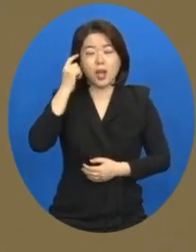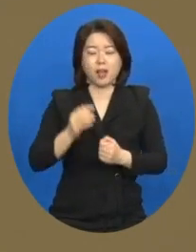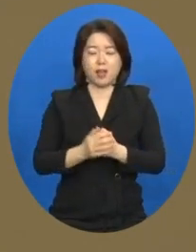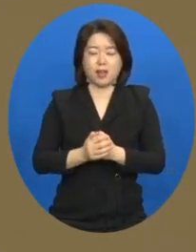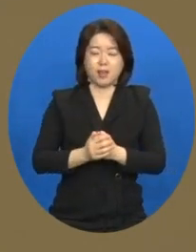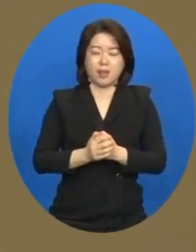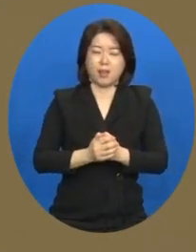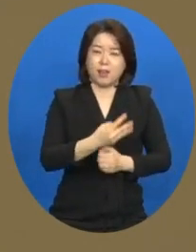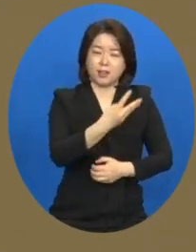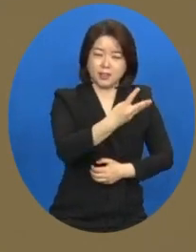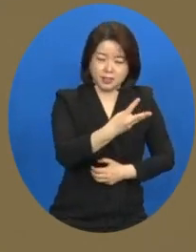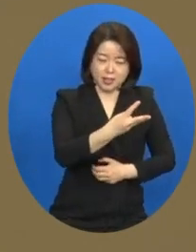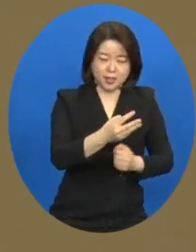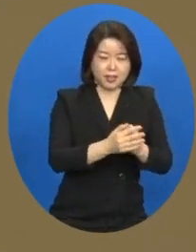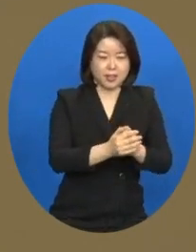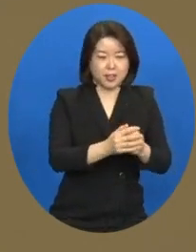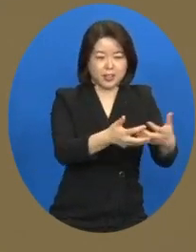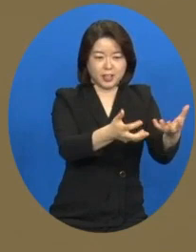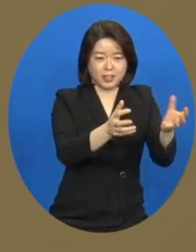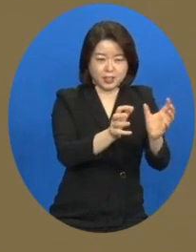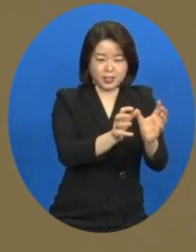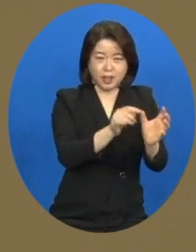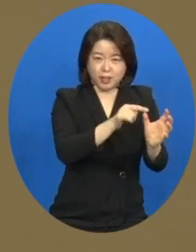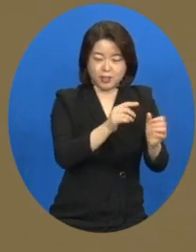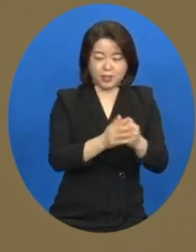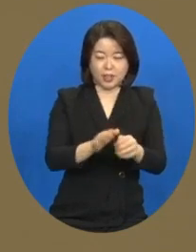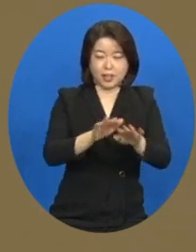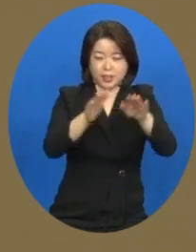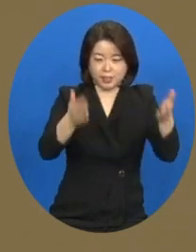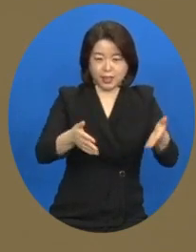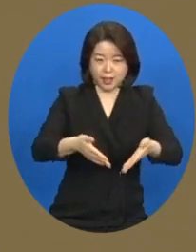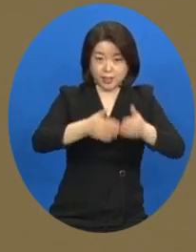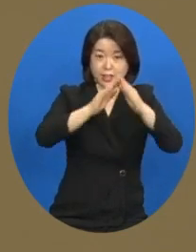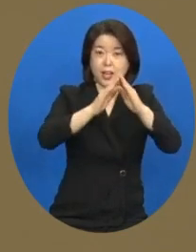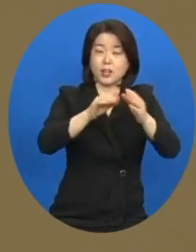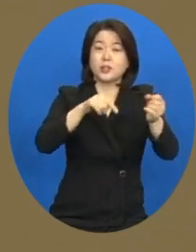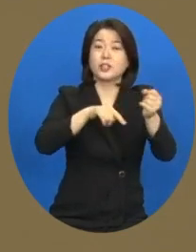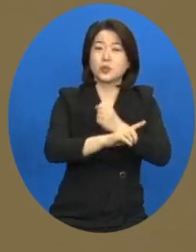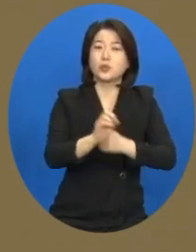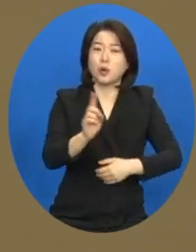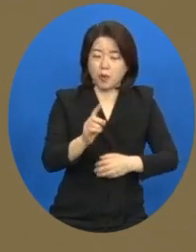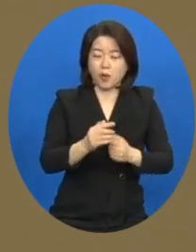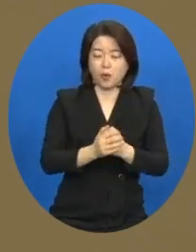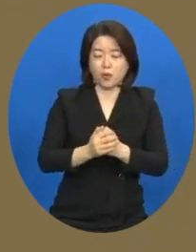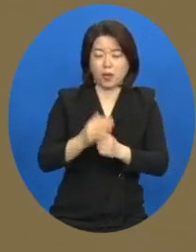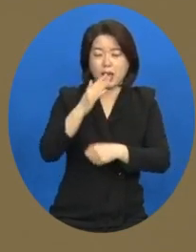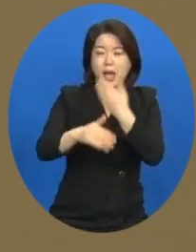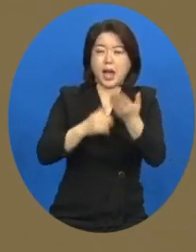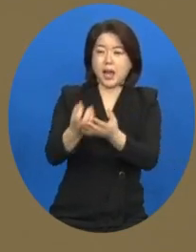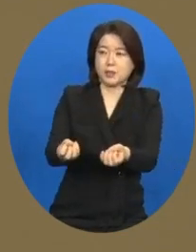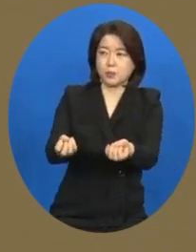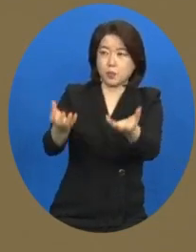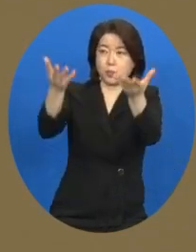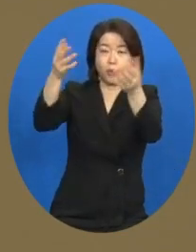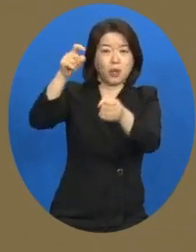그들이 단을 쌓은 것은 그것은 하나님께 제단을 하나 쌓은 게